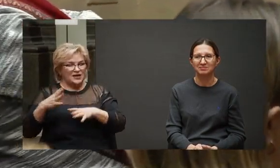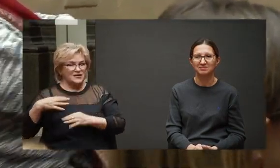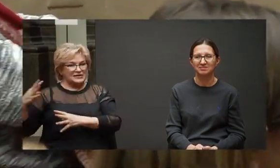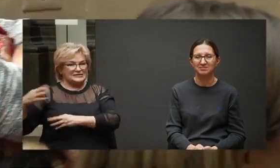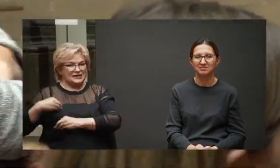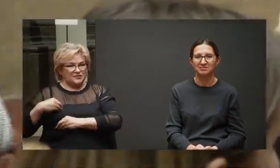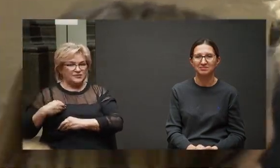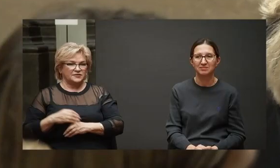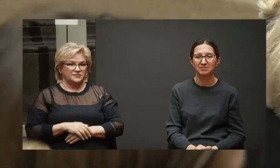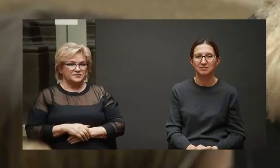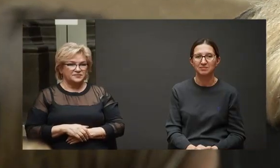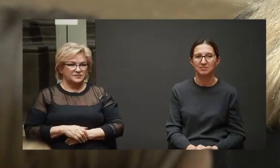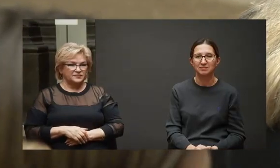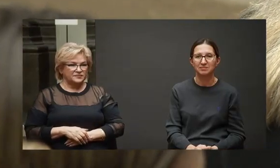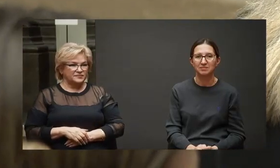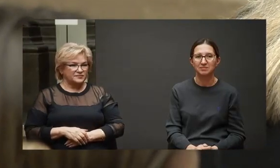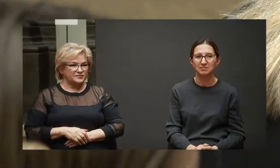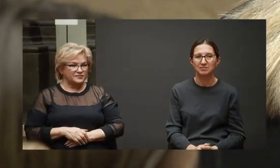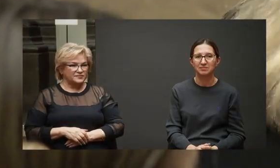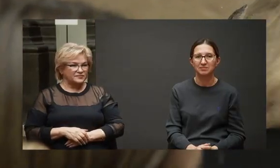статуями ты делаешь произведение.